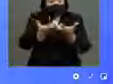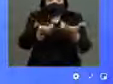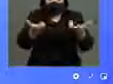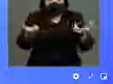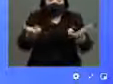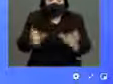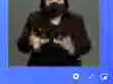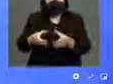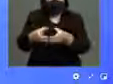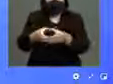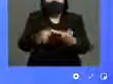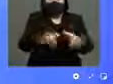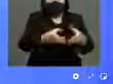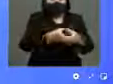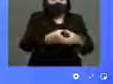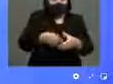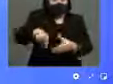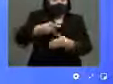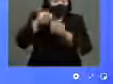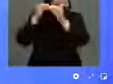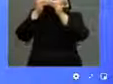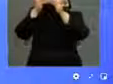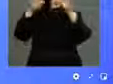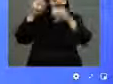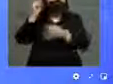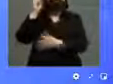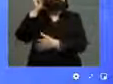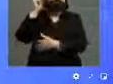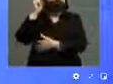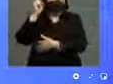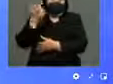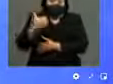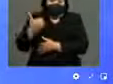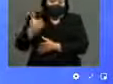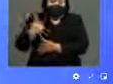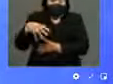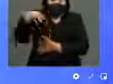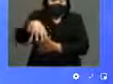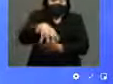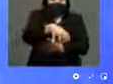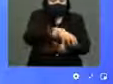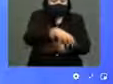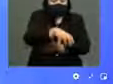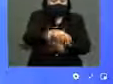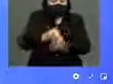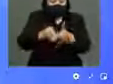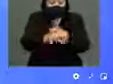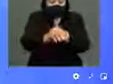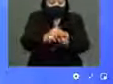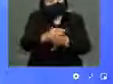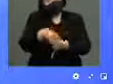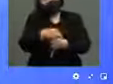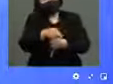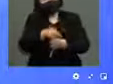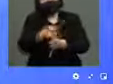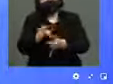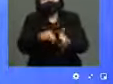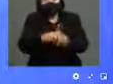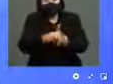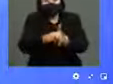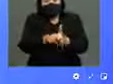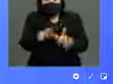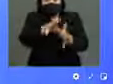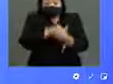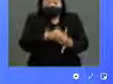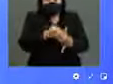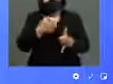ลุ่มก้อนต่างๆได้อย่างชัดเจนก็จะประเมินได้ครับว่าแต่ละจุดแต่ละก้อนที่พบการแพร่ระบาดนั้นมีความเสี่ยงที่เชื้อโรคจะมาสัมผัส